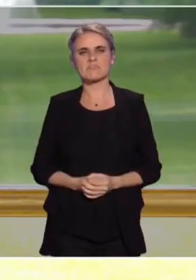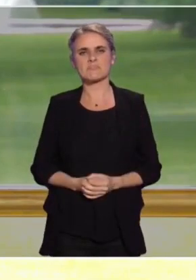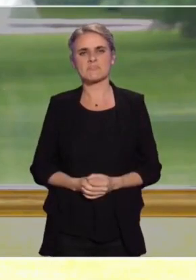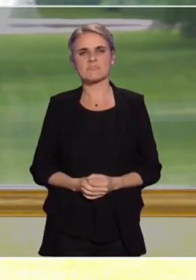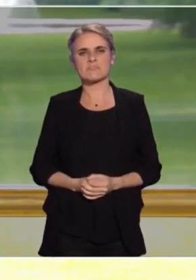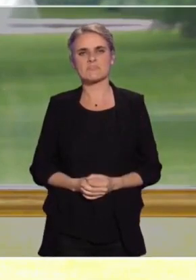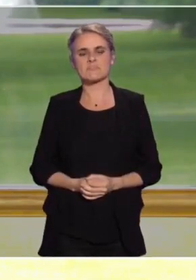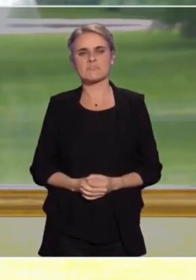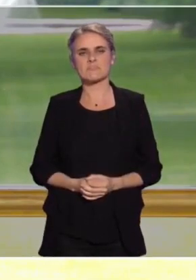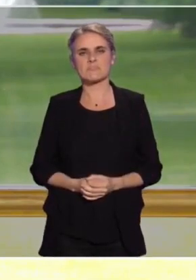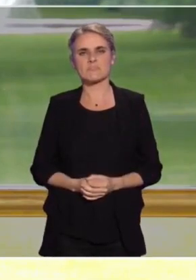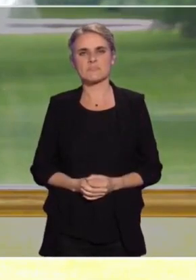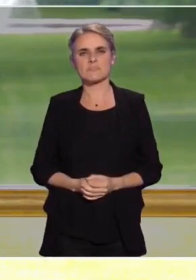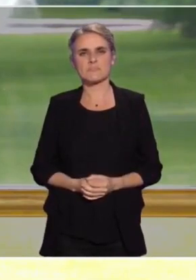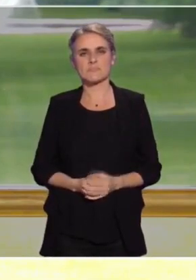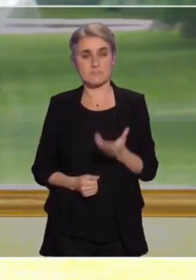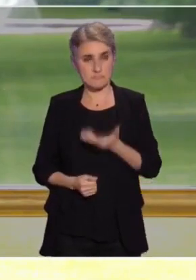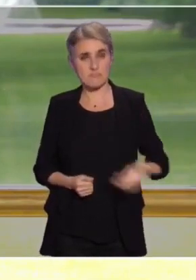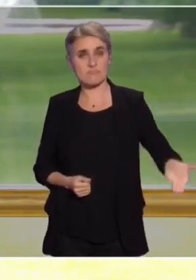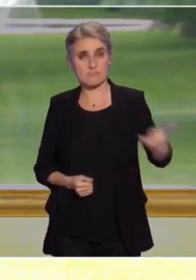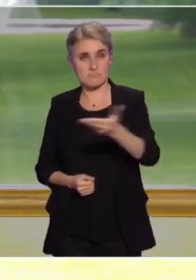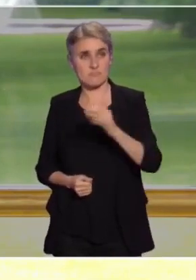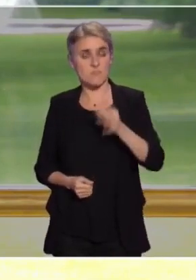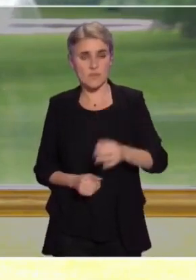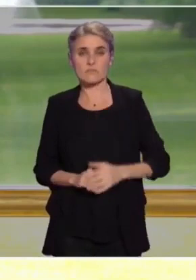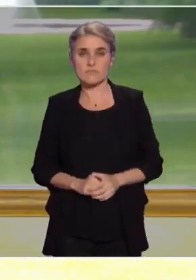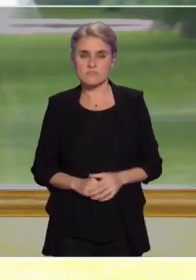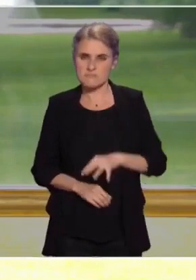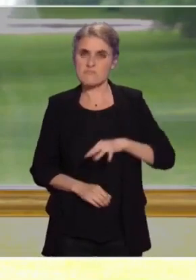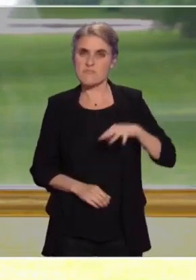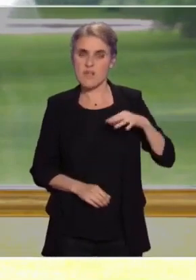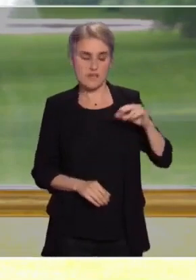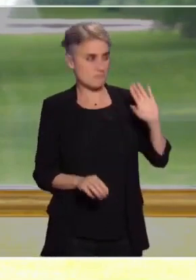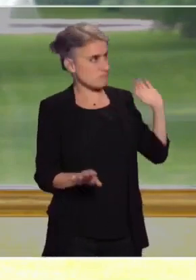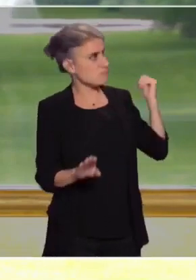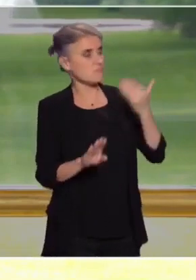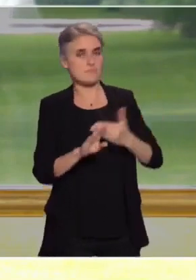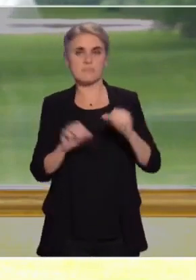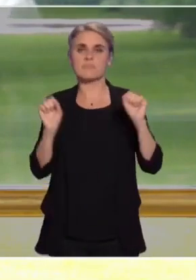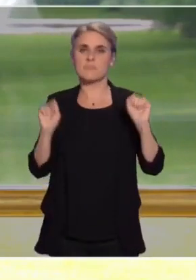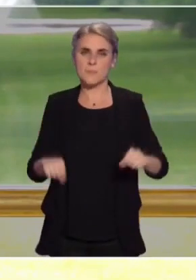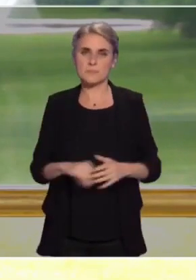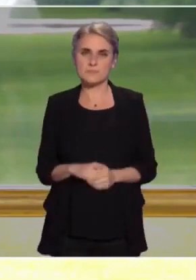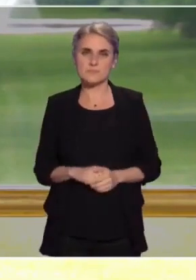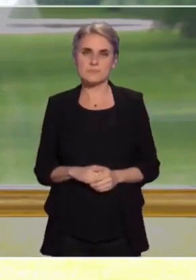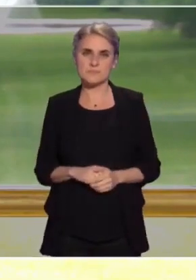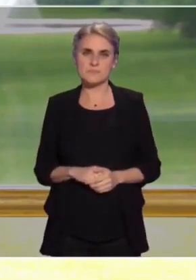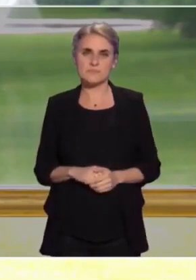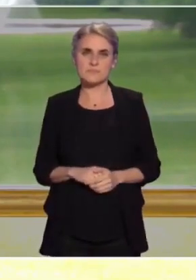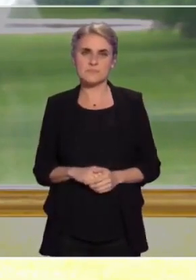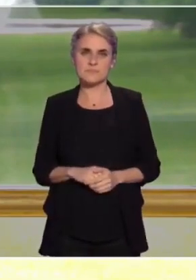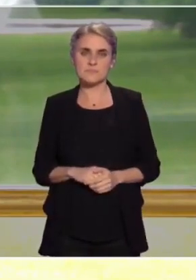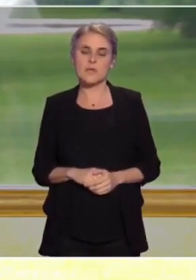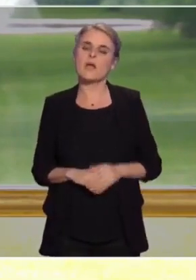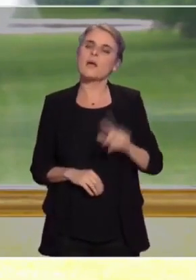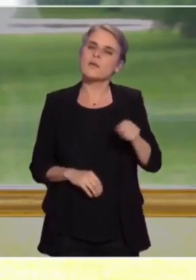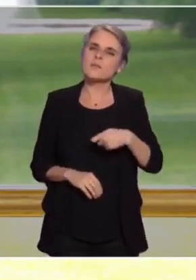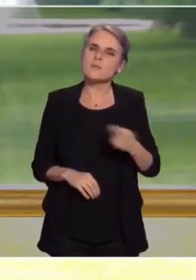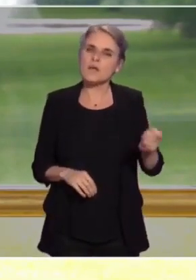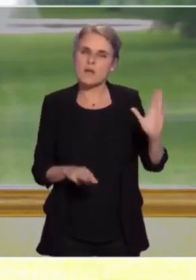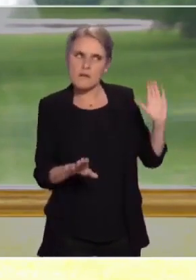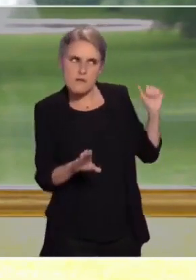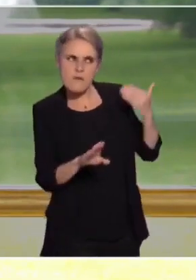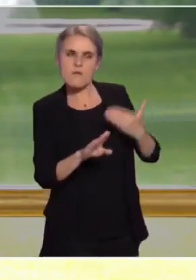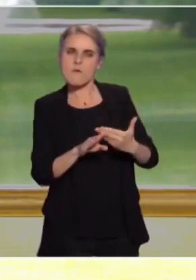nous pouvons être fiers de ce qui a été fait et de notre pays bien sûr cette épreuve